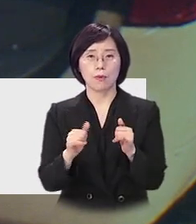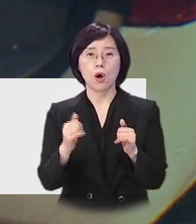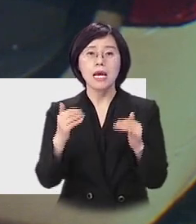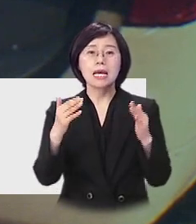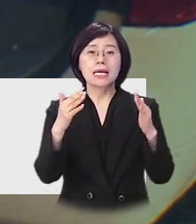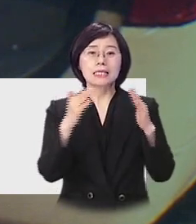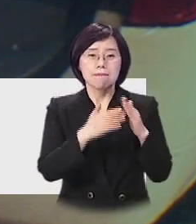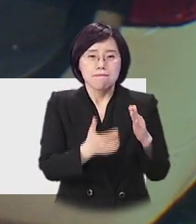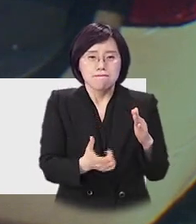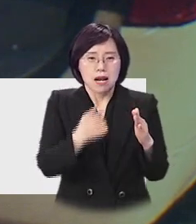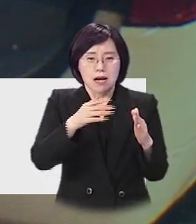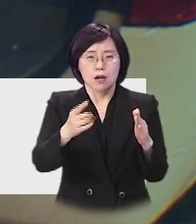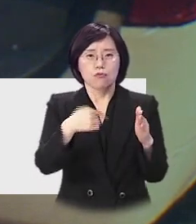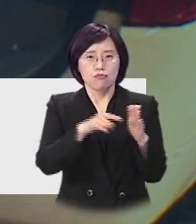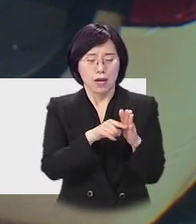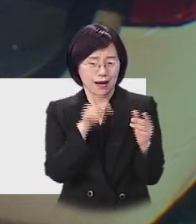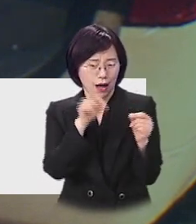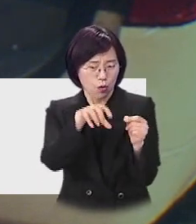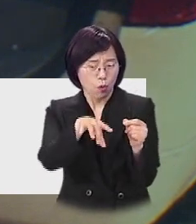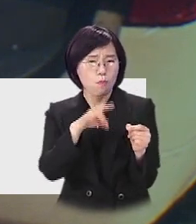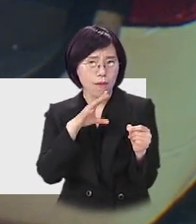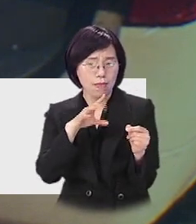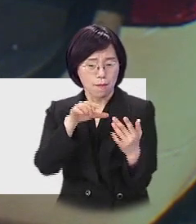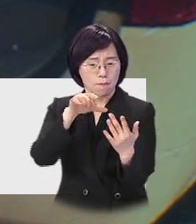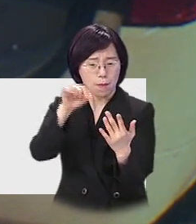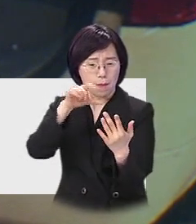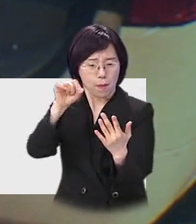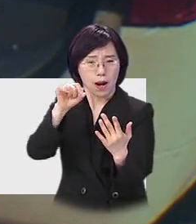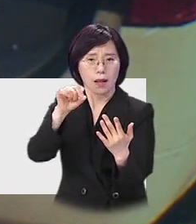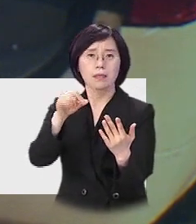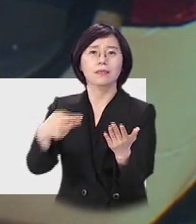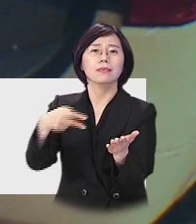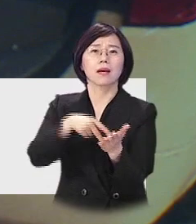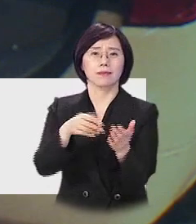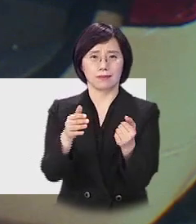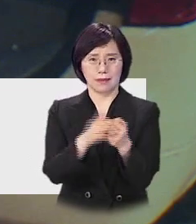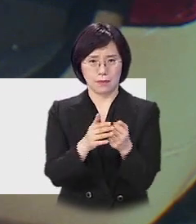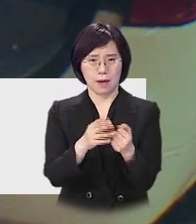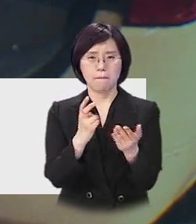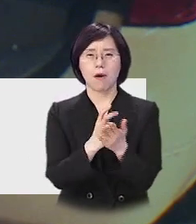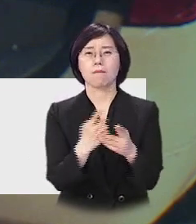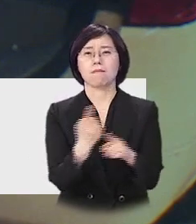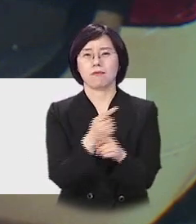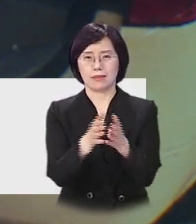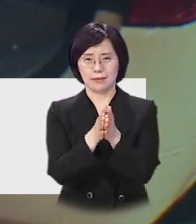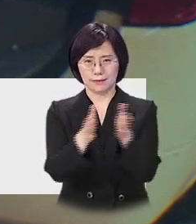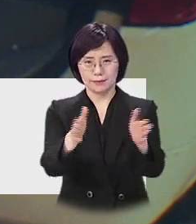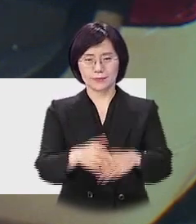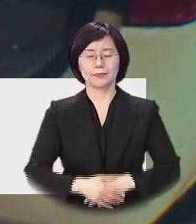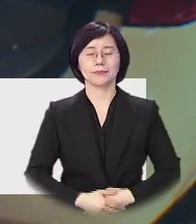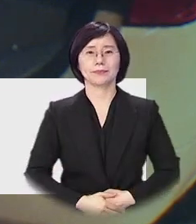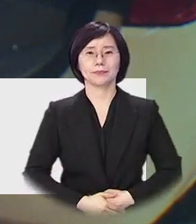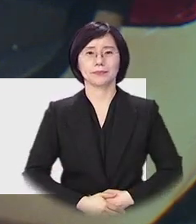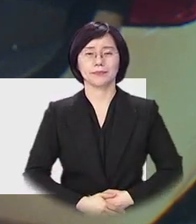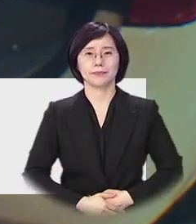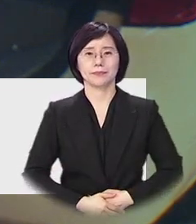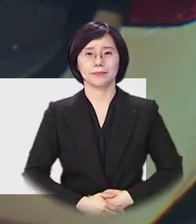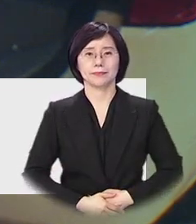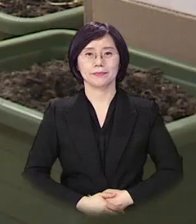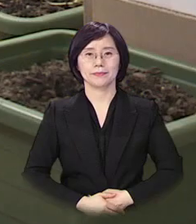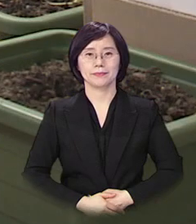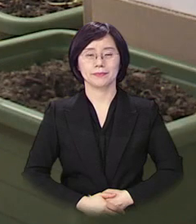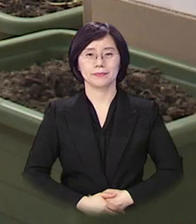퇴근하기 편한 콜만 골라서 태우기 때문인데요. 시설관리공단이 제도 개선에 나섰습니다. 박정 기자입니다.